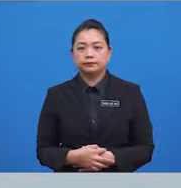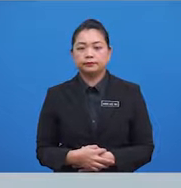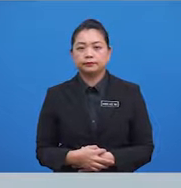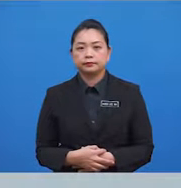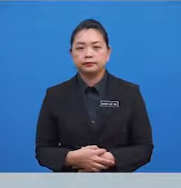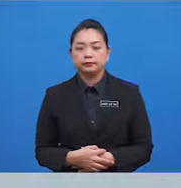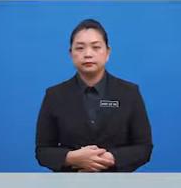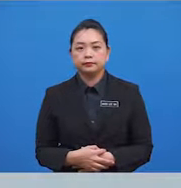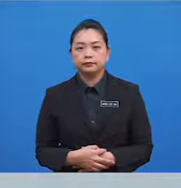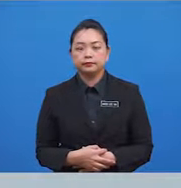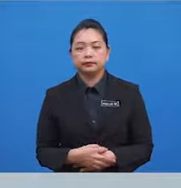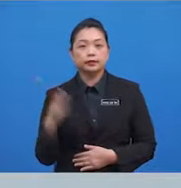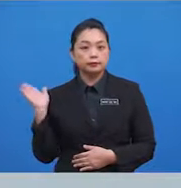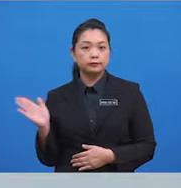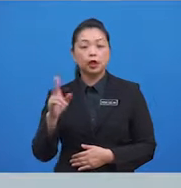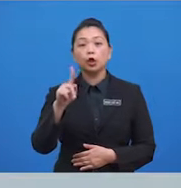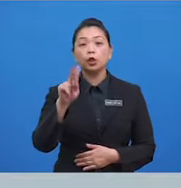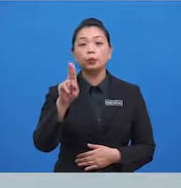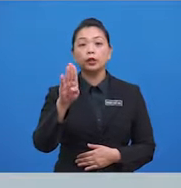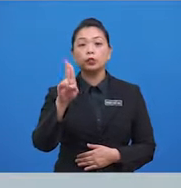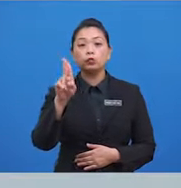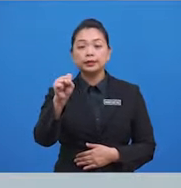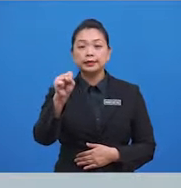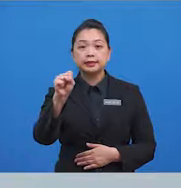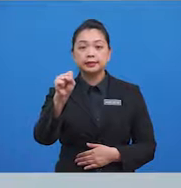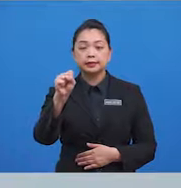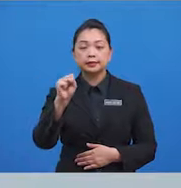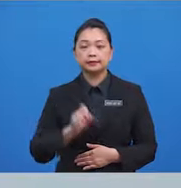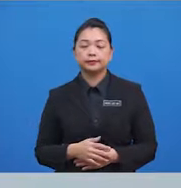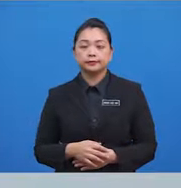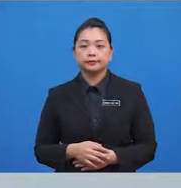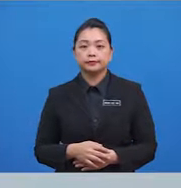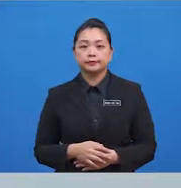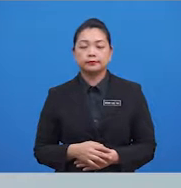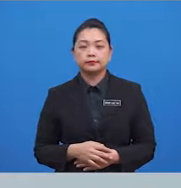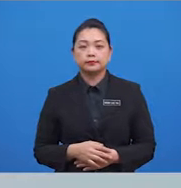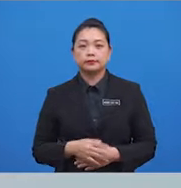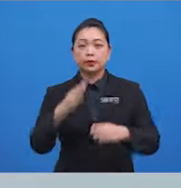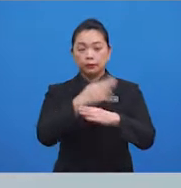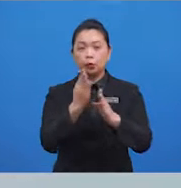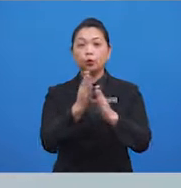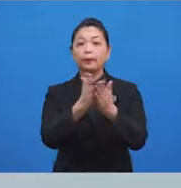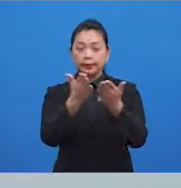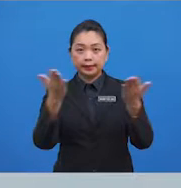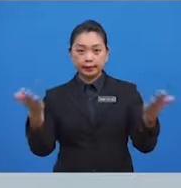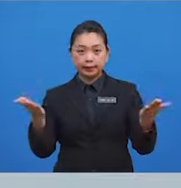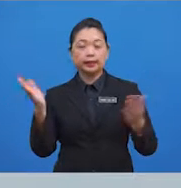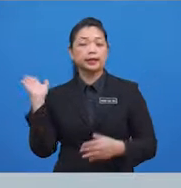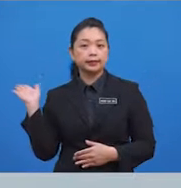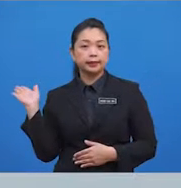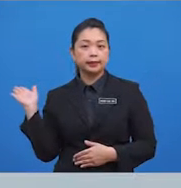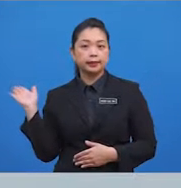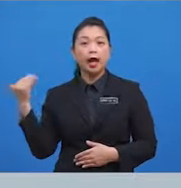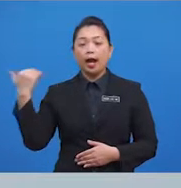Bentuk pertama adalah kubus. Anda telah ketahui bahawa bentuk kubus bentangannya